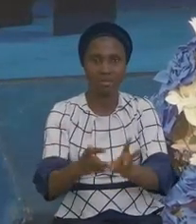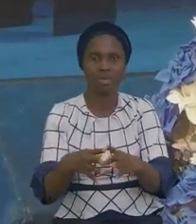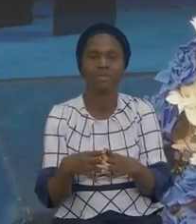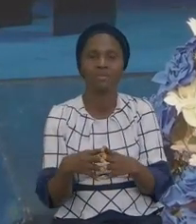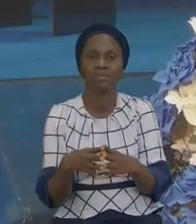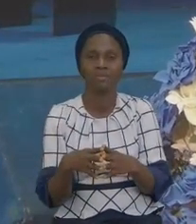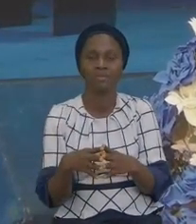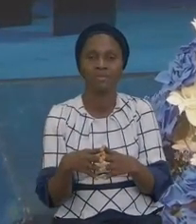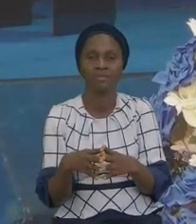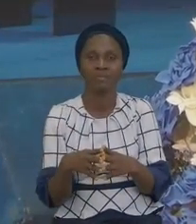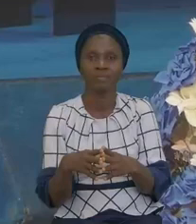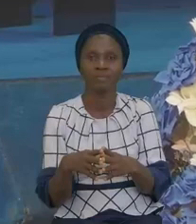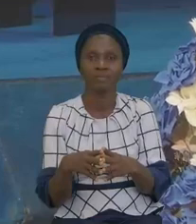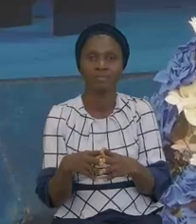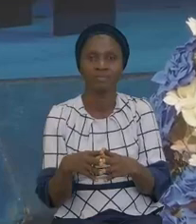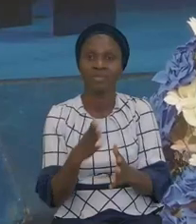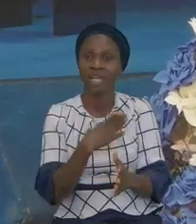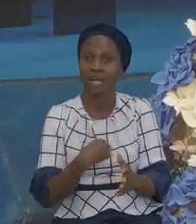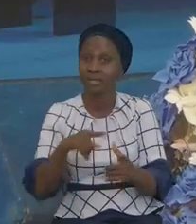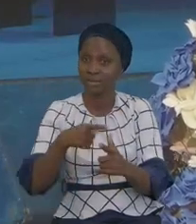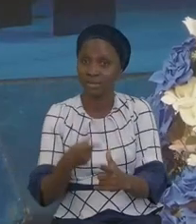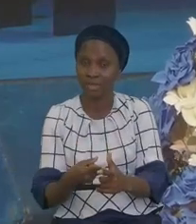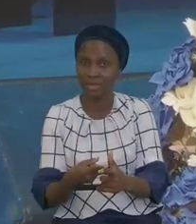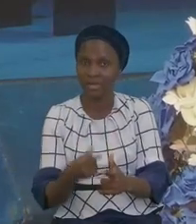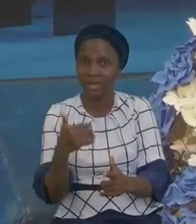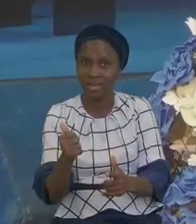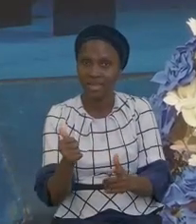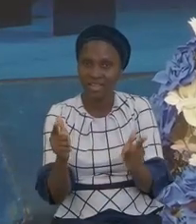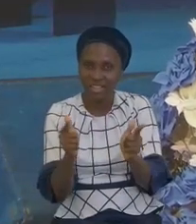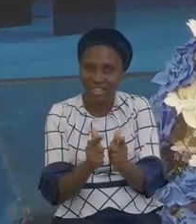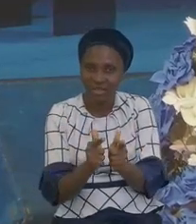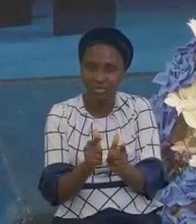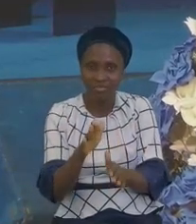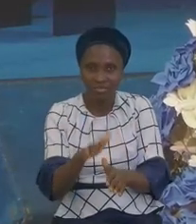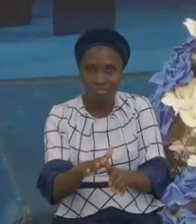Et un pas par moment. On appelle ça des pas de bébé.